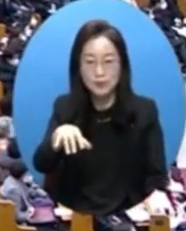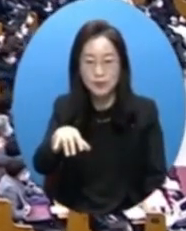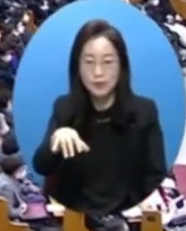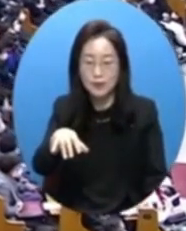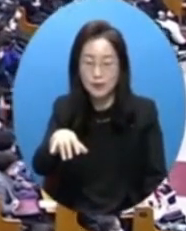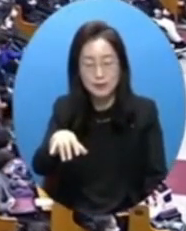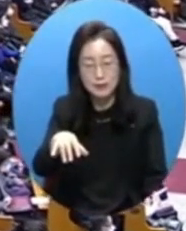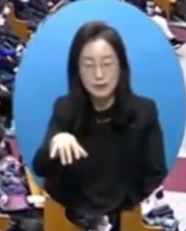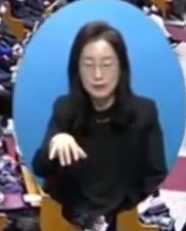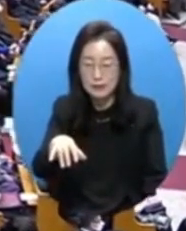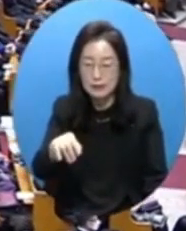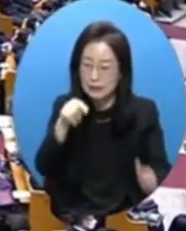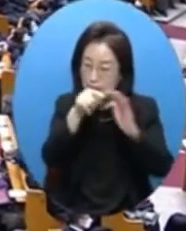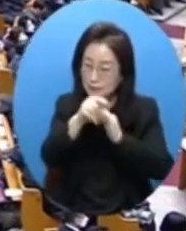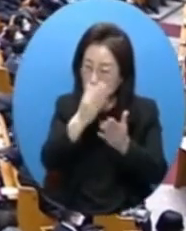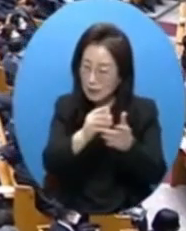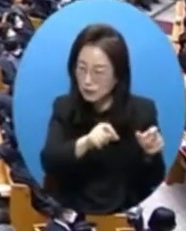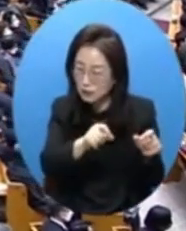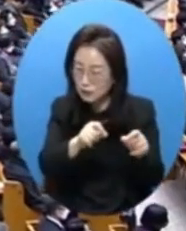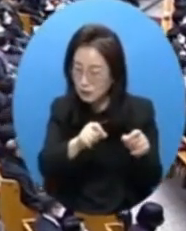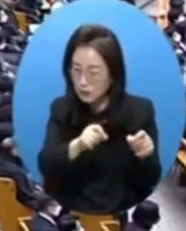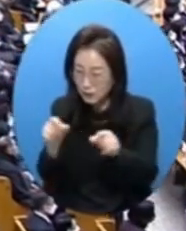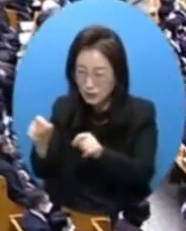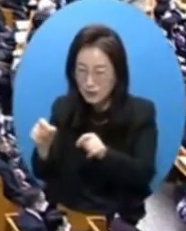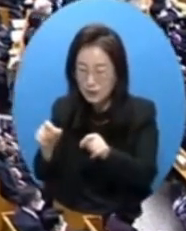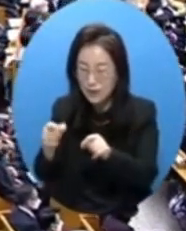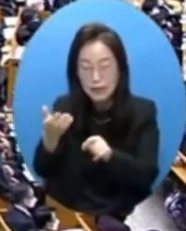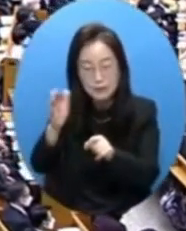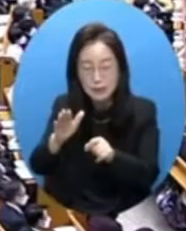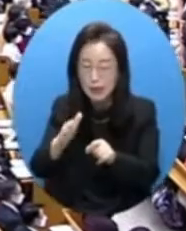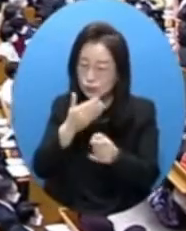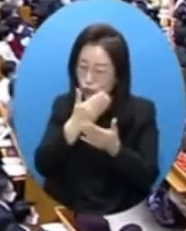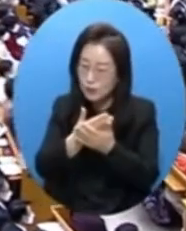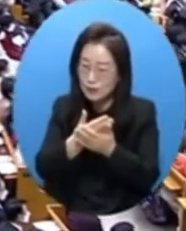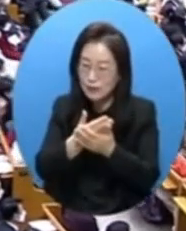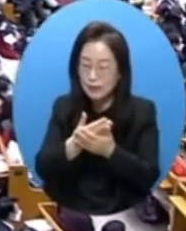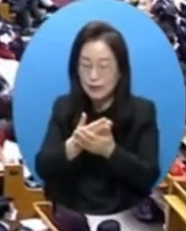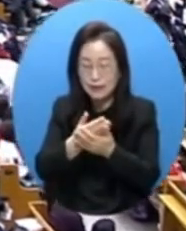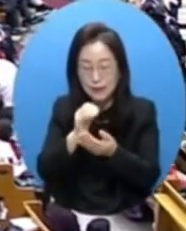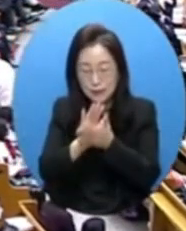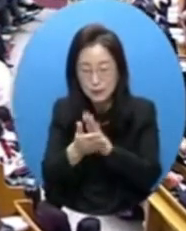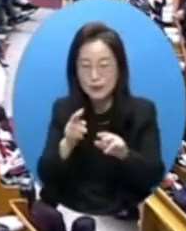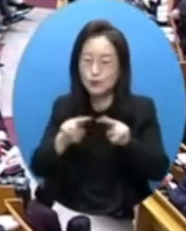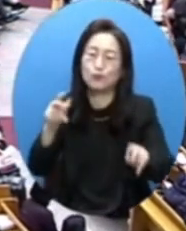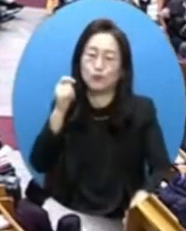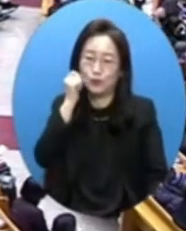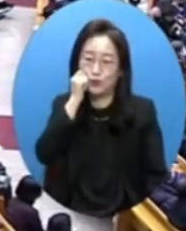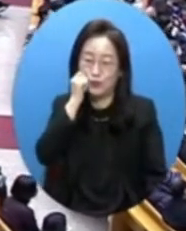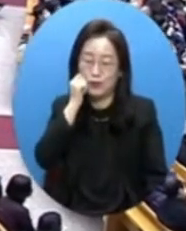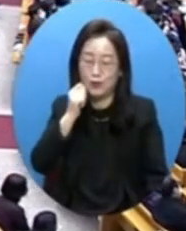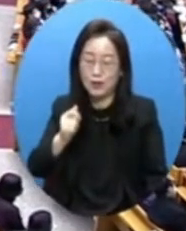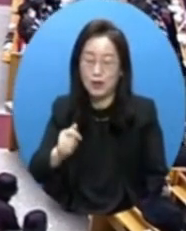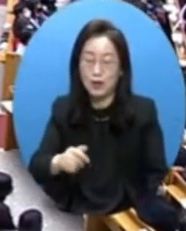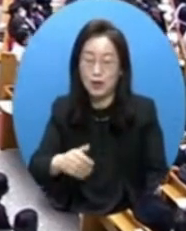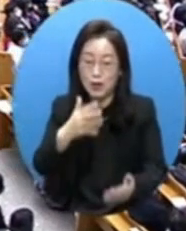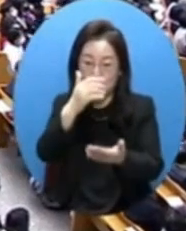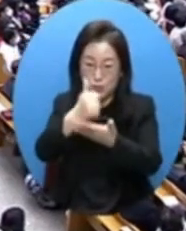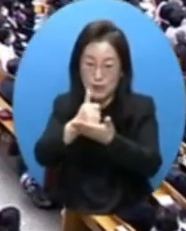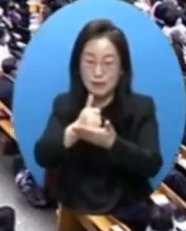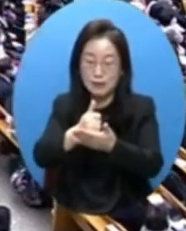일정을 좀 연기할까 하는데 또 중요한 일정이기 때문에 방문을 주사할 수 없어서 교장 선생님 사택에서